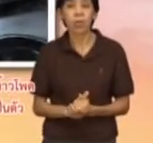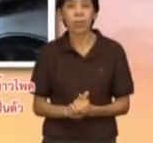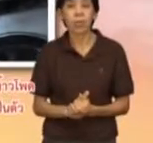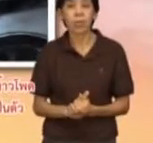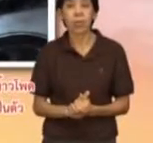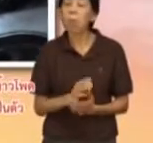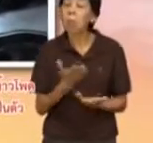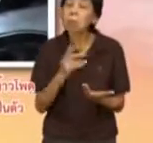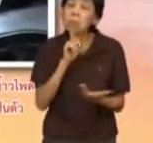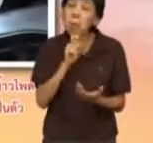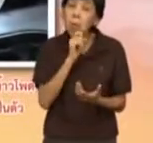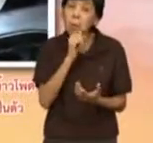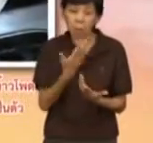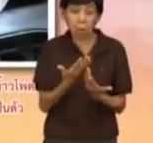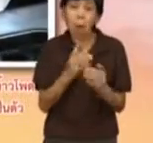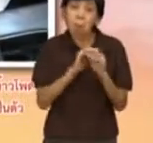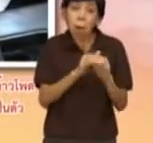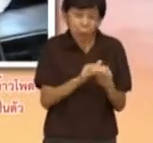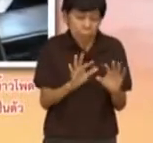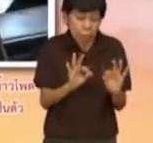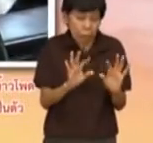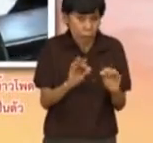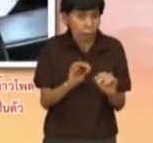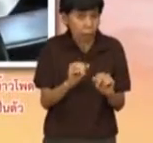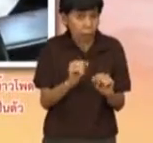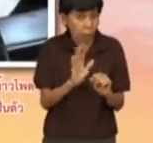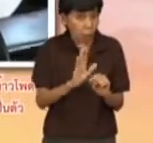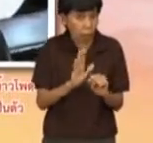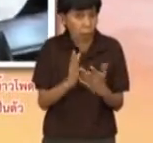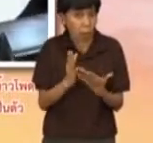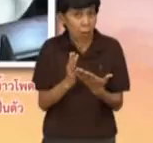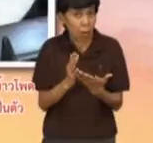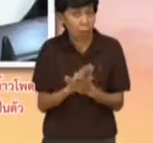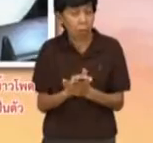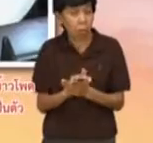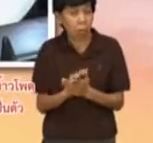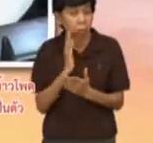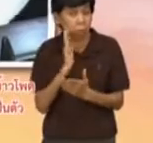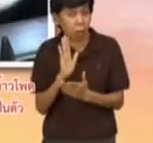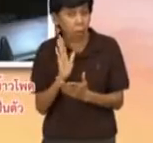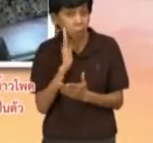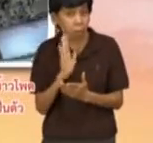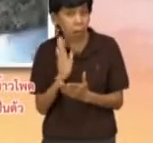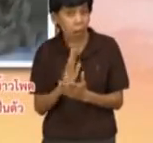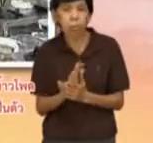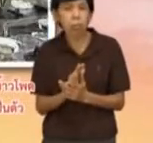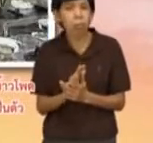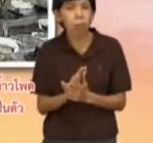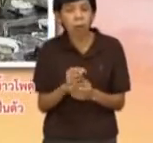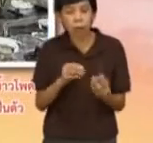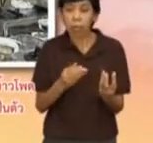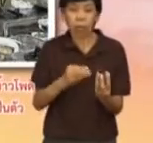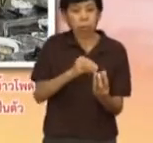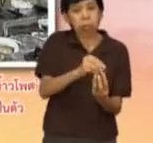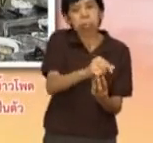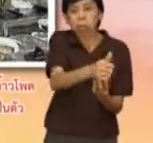แต่ถ้าสมมติว่ากะทิมันข้นอยู่แล้วนี่เราได้ไหมคะเราไม่ต้อง ข้นอยู่แล้วยังไงมันก็ไหล